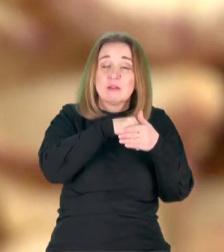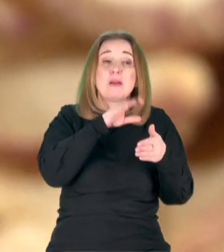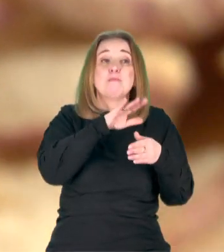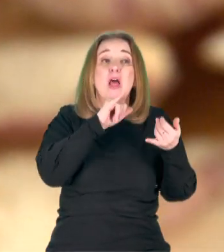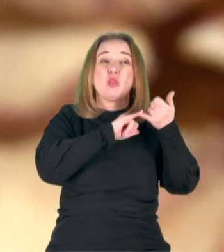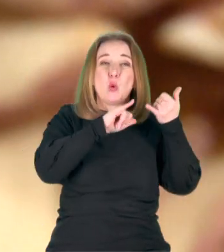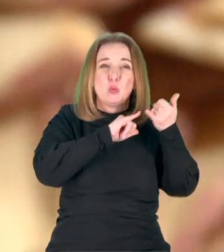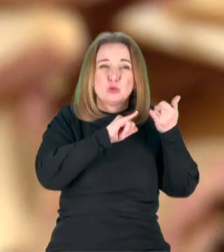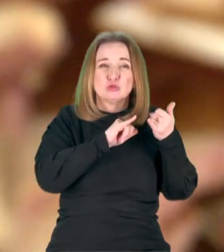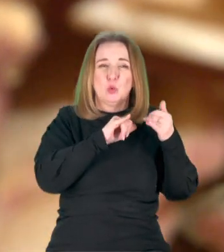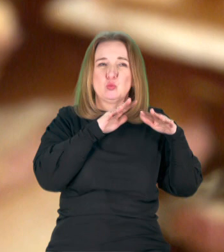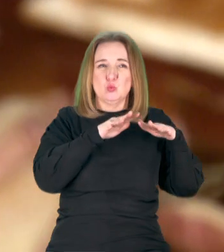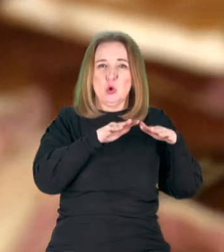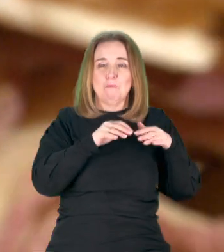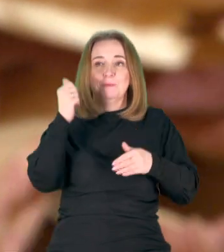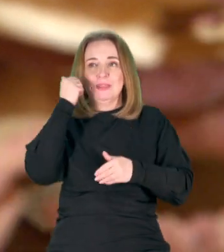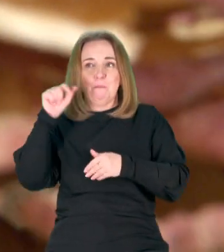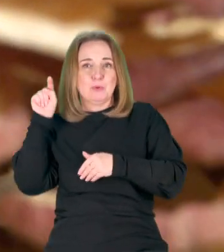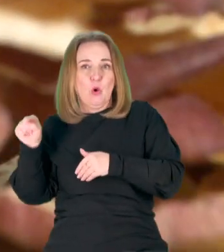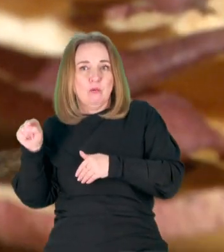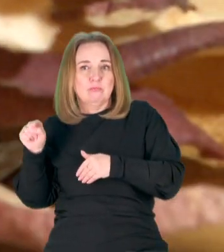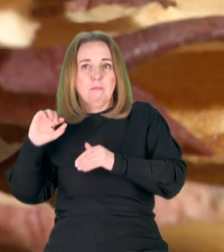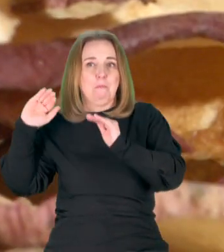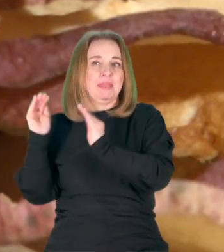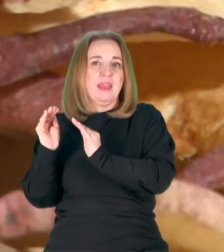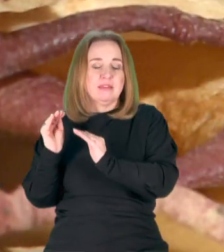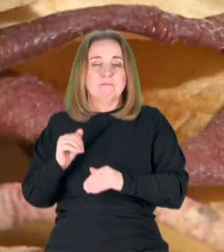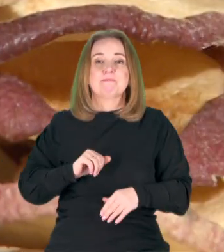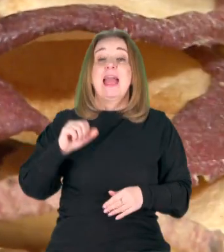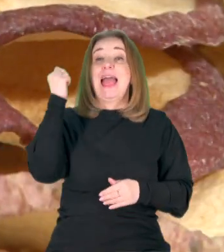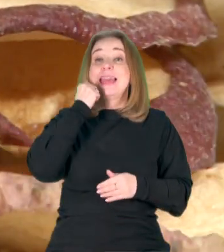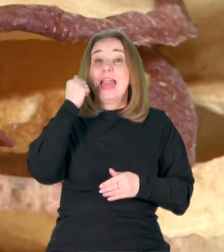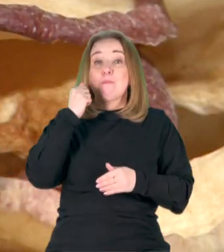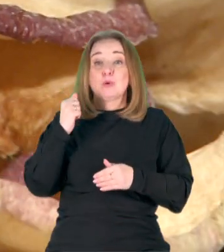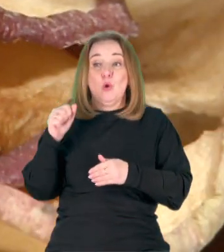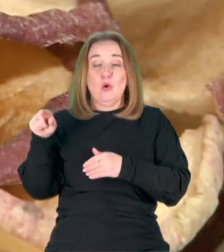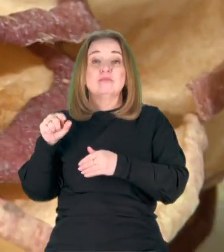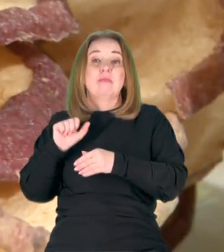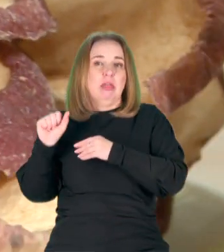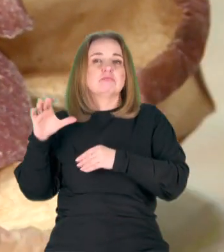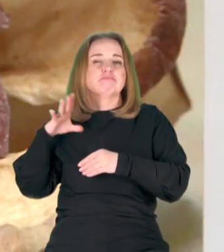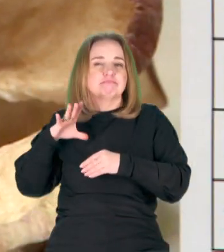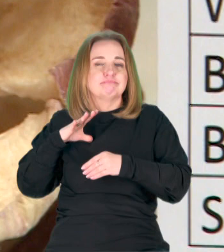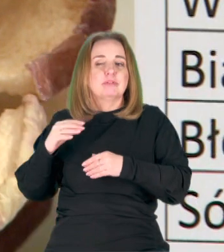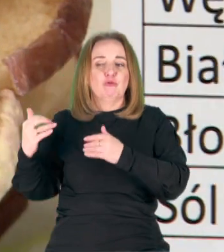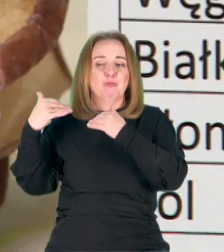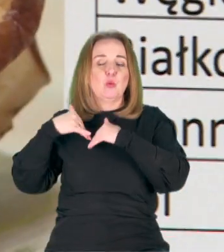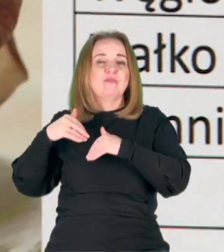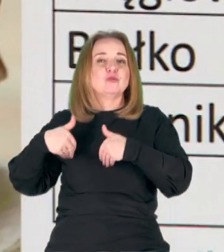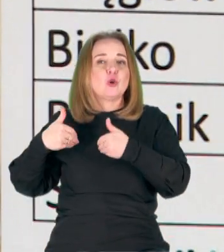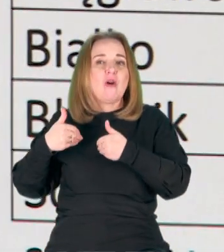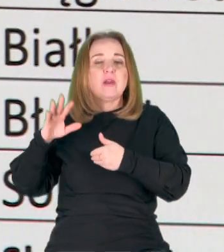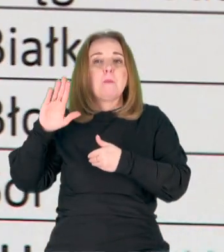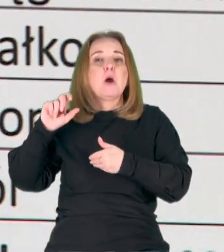Chipsy ziemniaczane mają sporo tłuszczu, natomiast jabłkowe mniej. W chipsach jabłkowych jest